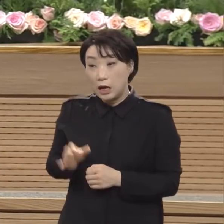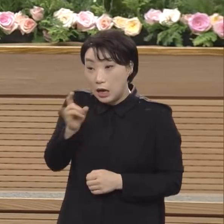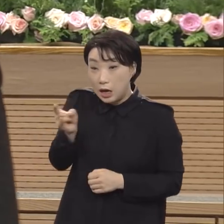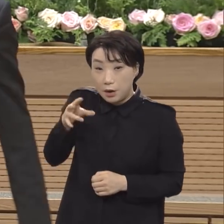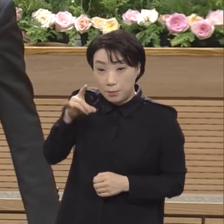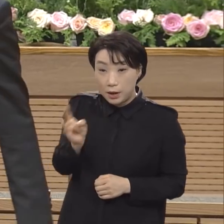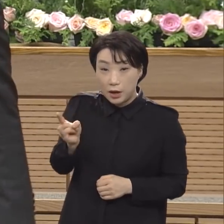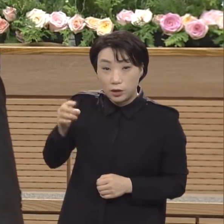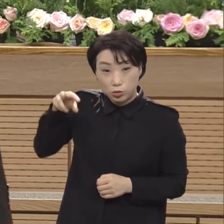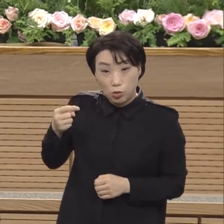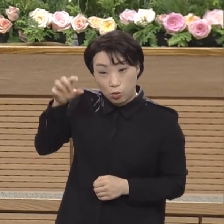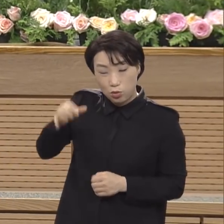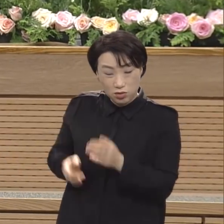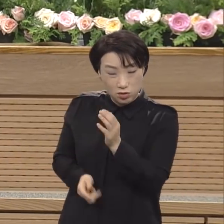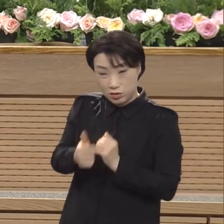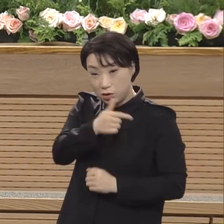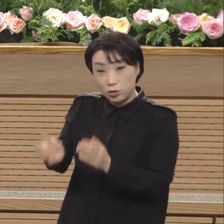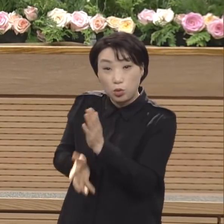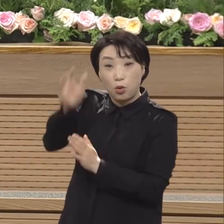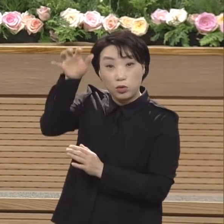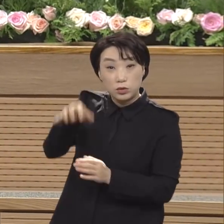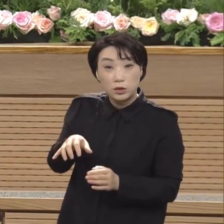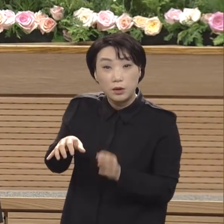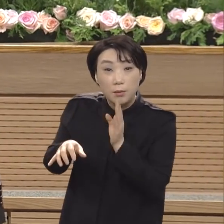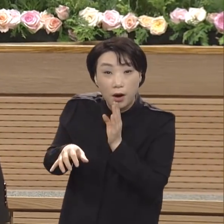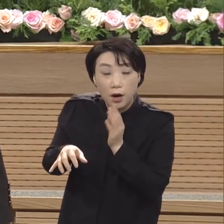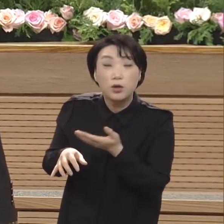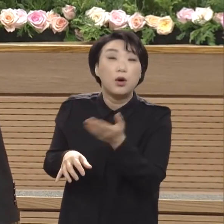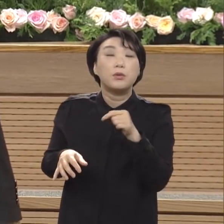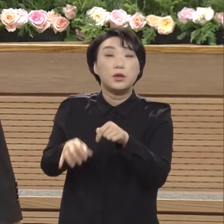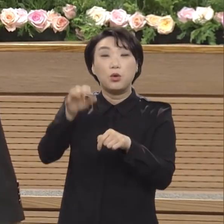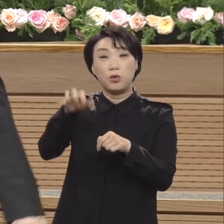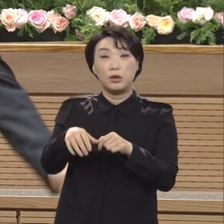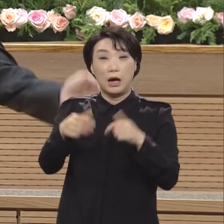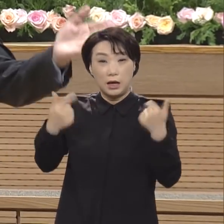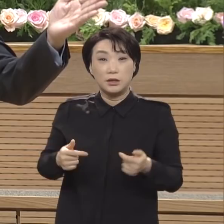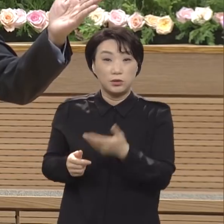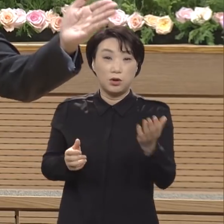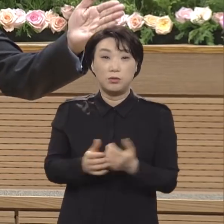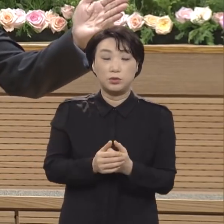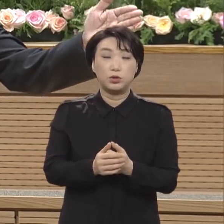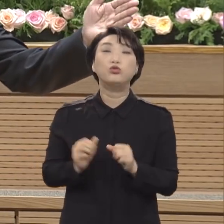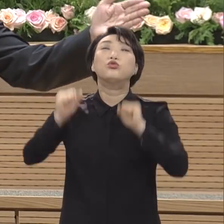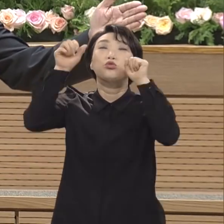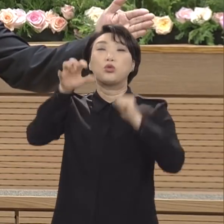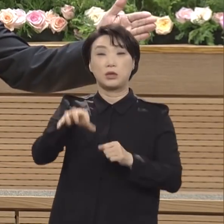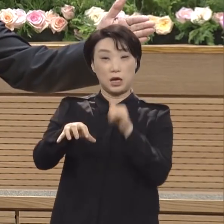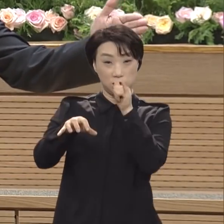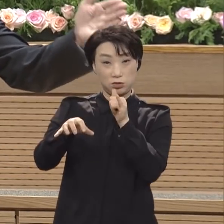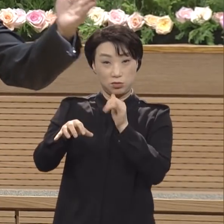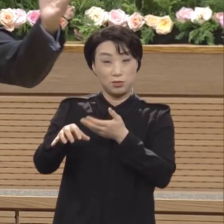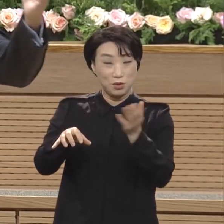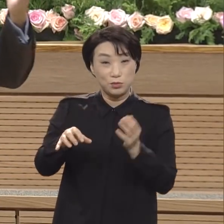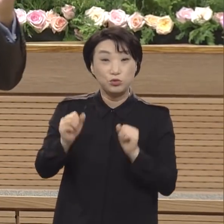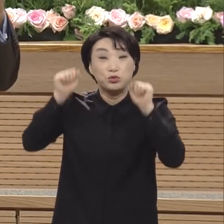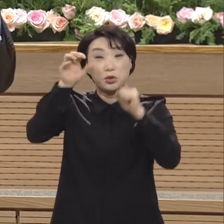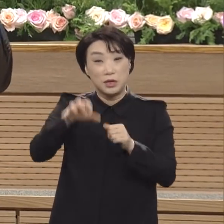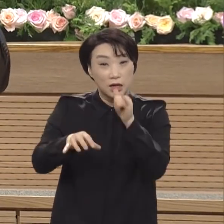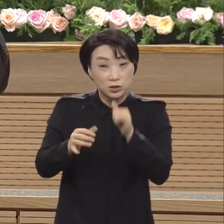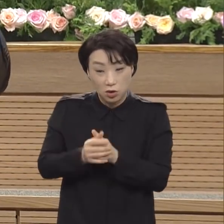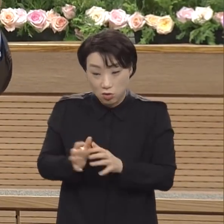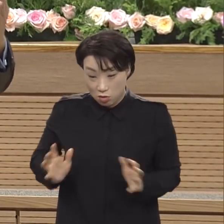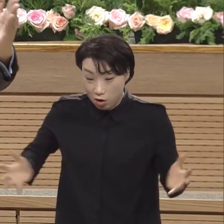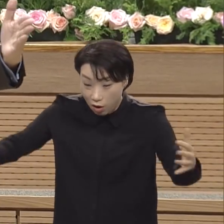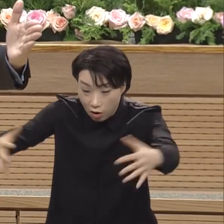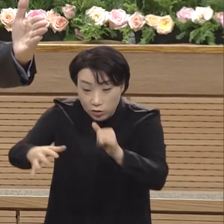이 그때의 대도시에는 반드시 운동장이 있는데 운동장을 보면 여기가